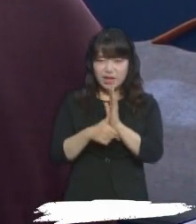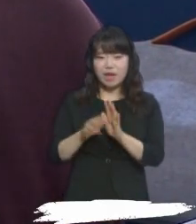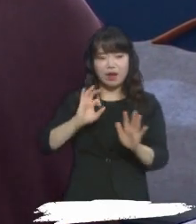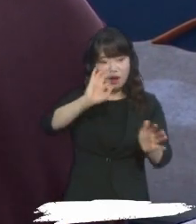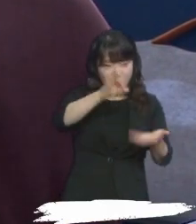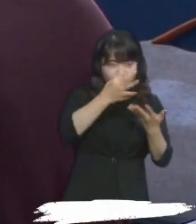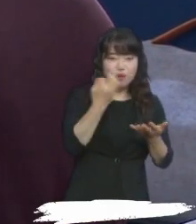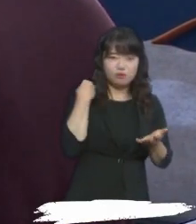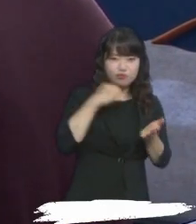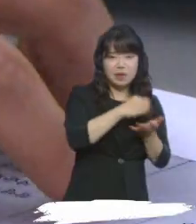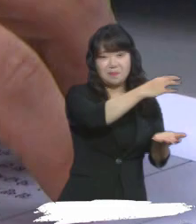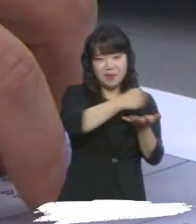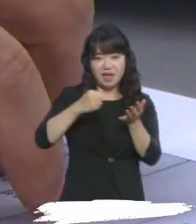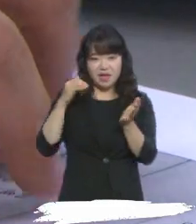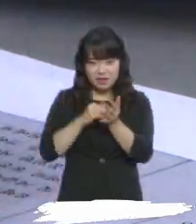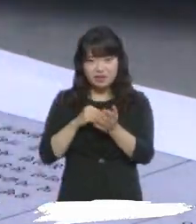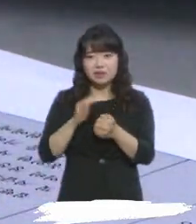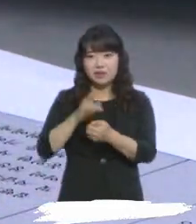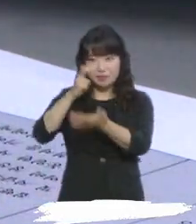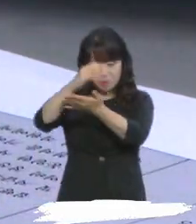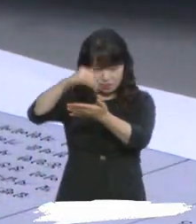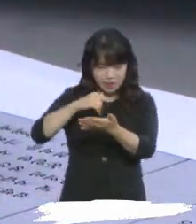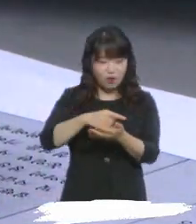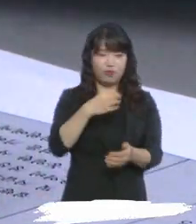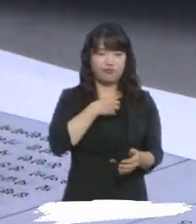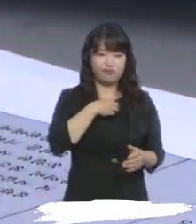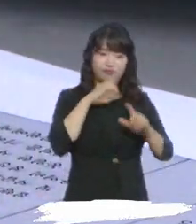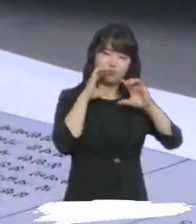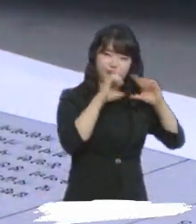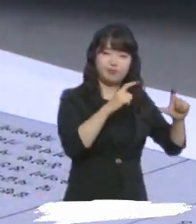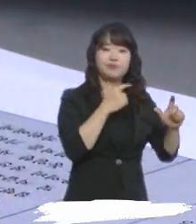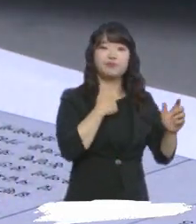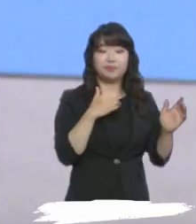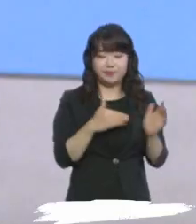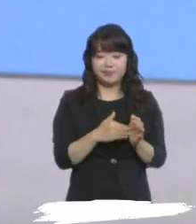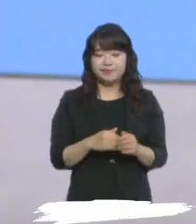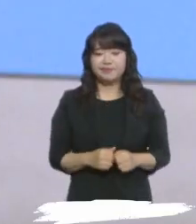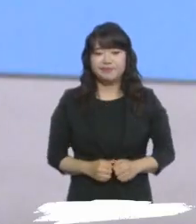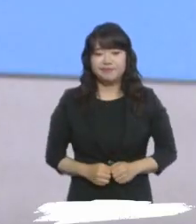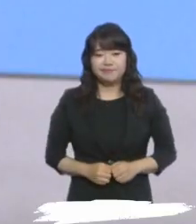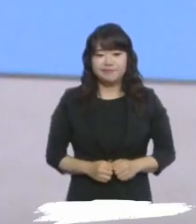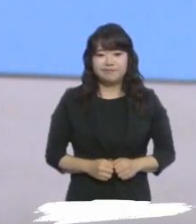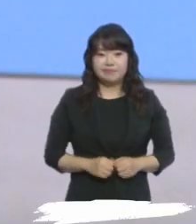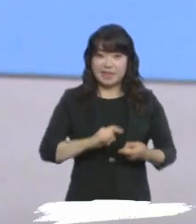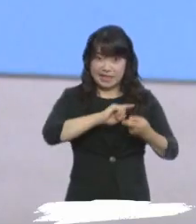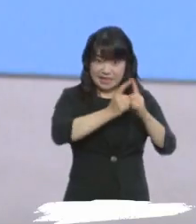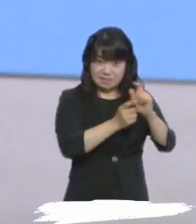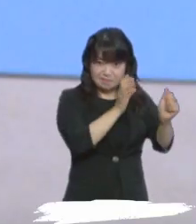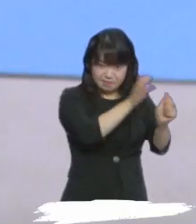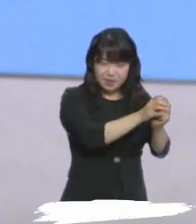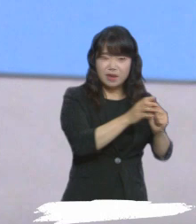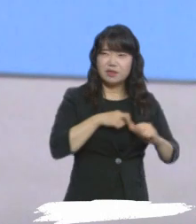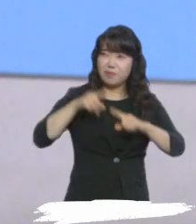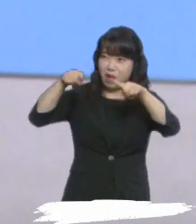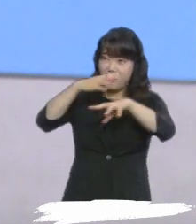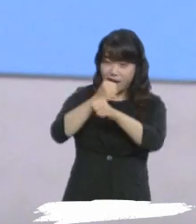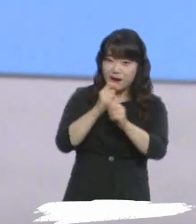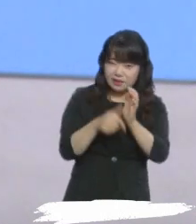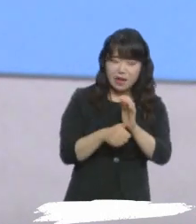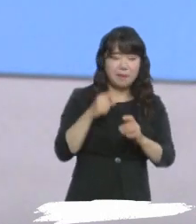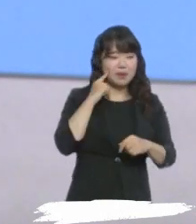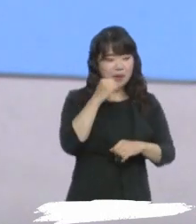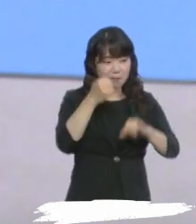환수 조치하고 과업 지시에 따라 경고 조치했다는 설명입니다. 대행업체의 입찰 기준이라든지 계약